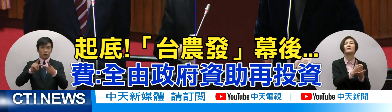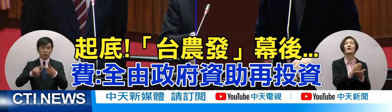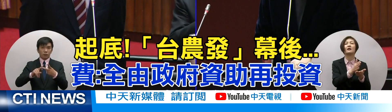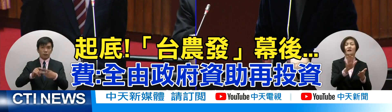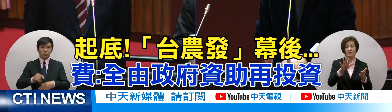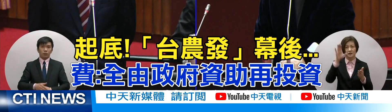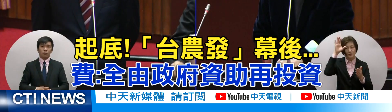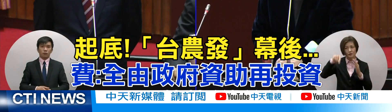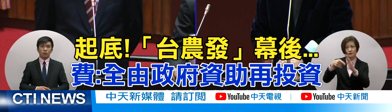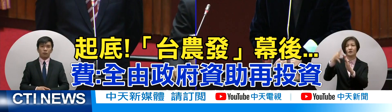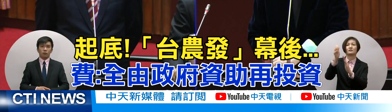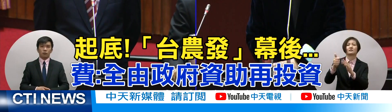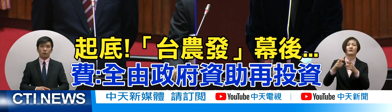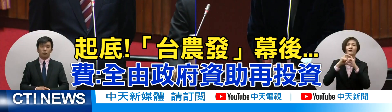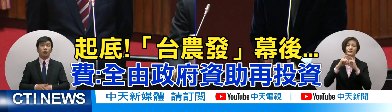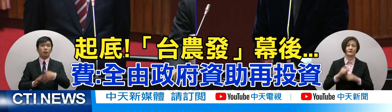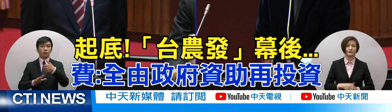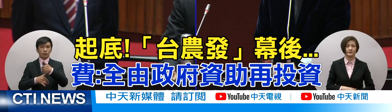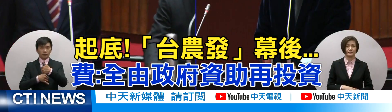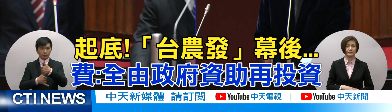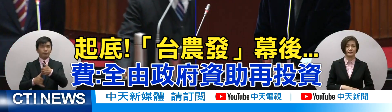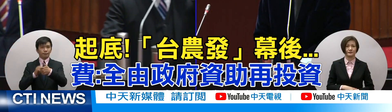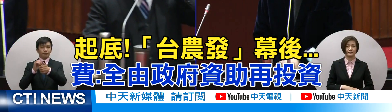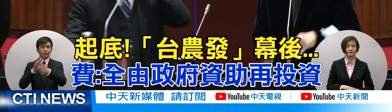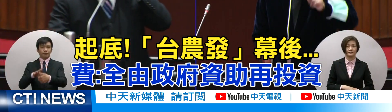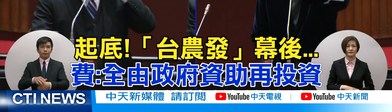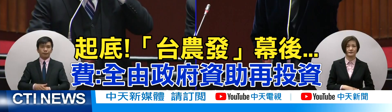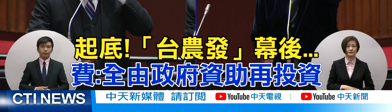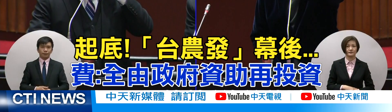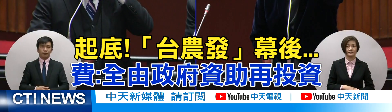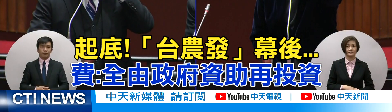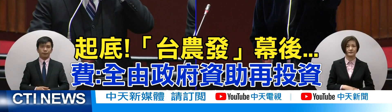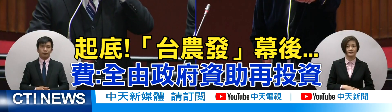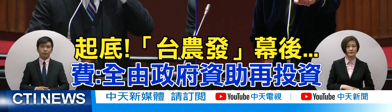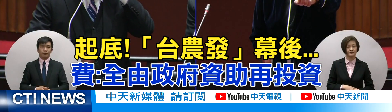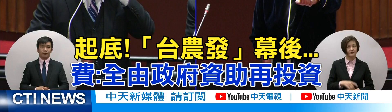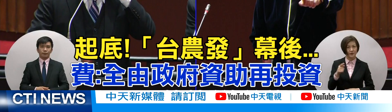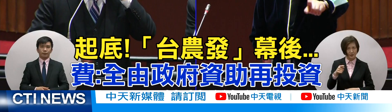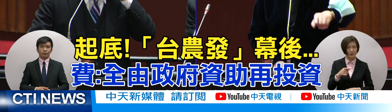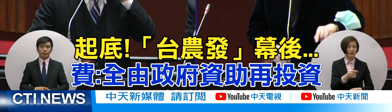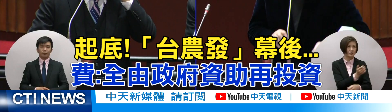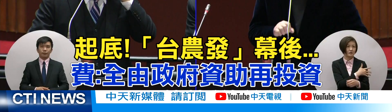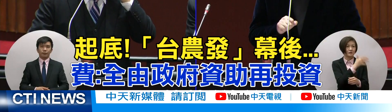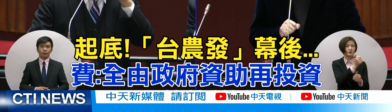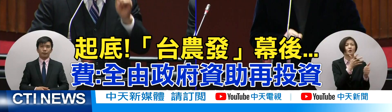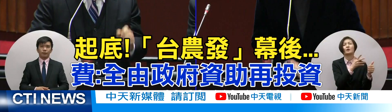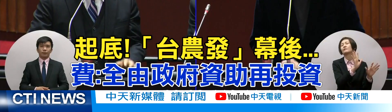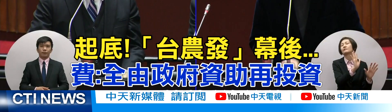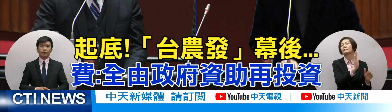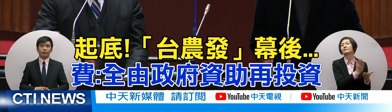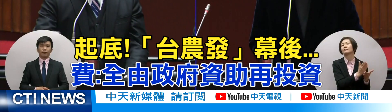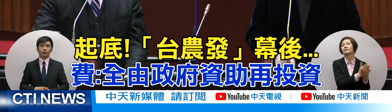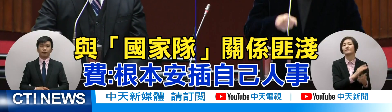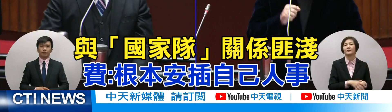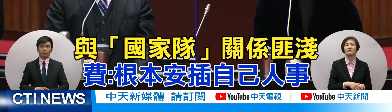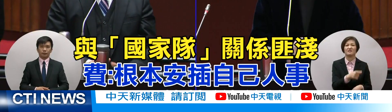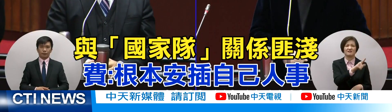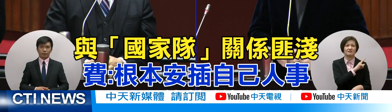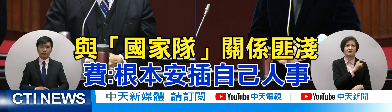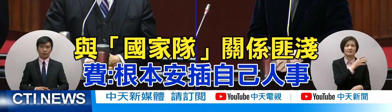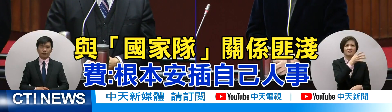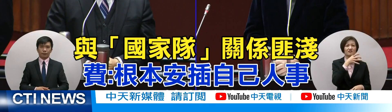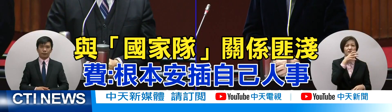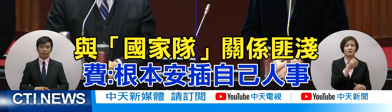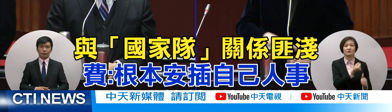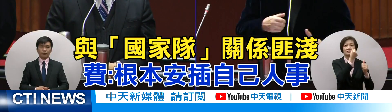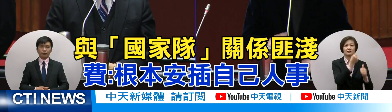好不好哈？ 委员，请教院长。委员是这样， 因为我为什么不请教你？因为是你独断独行，不让他到